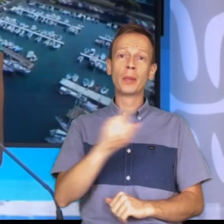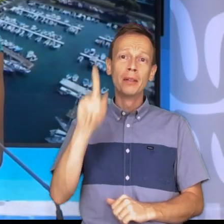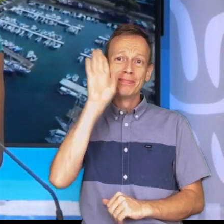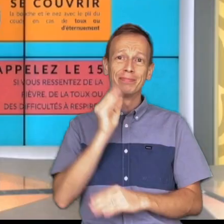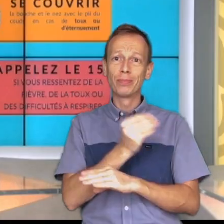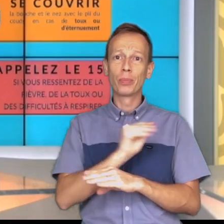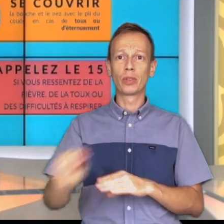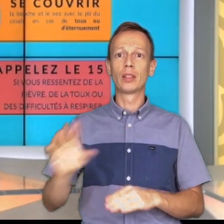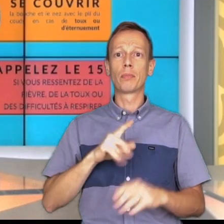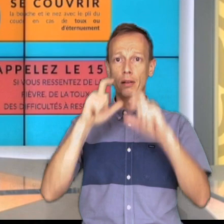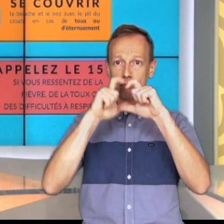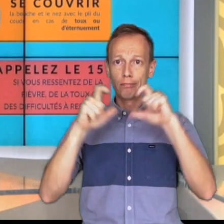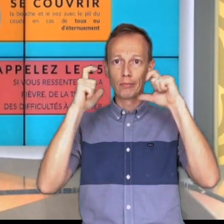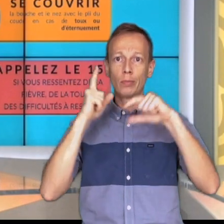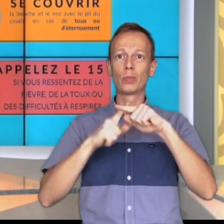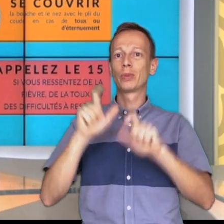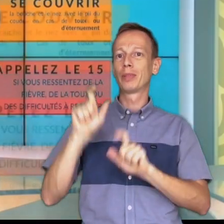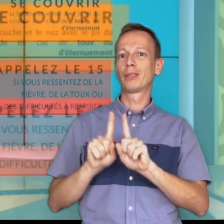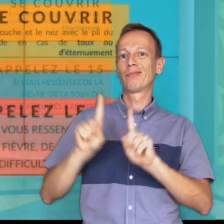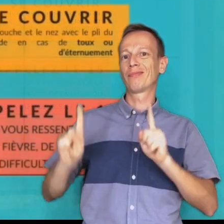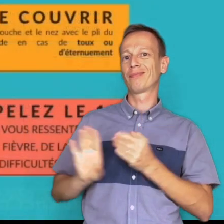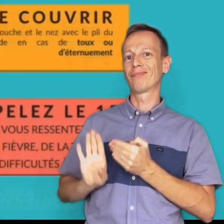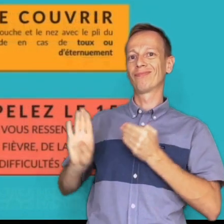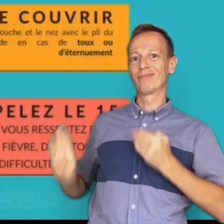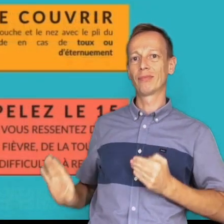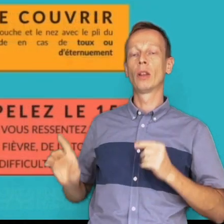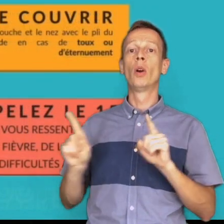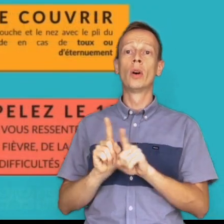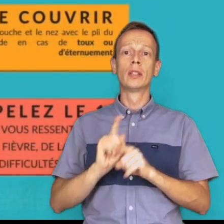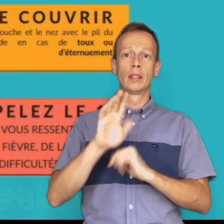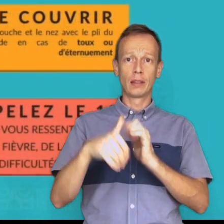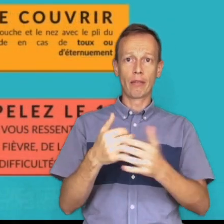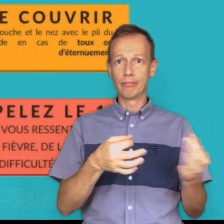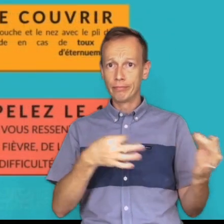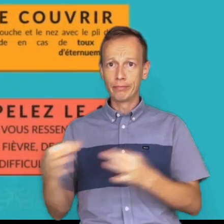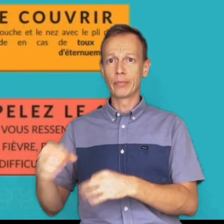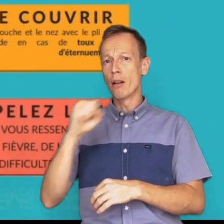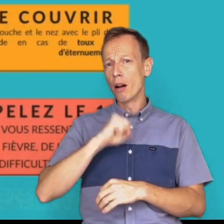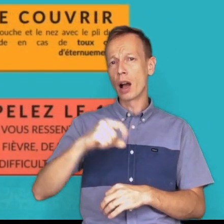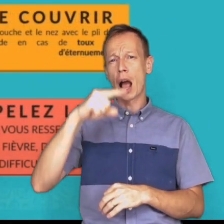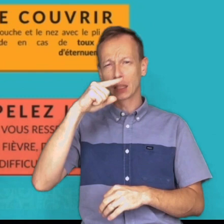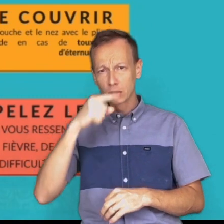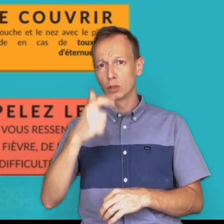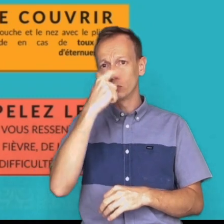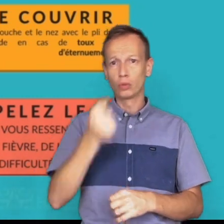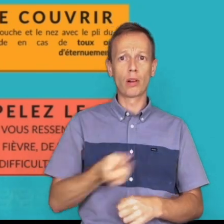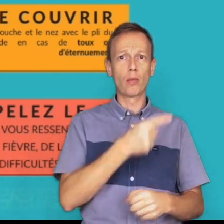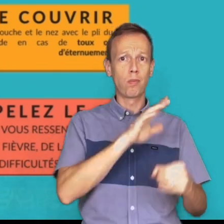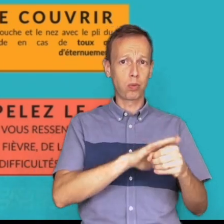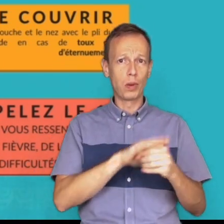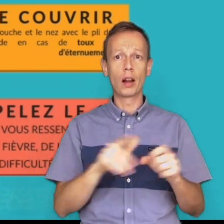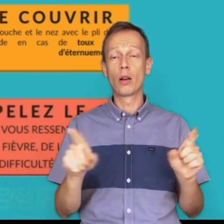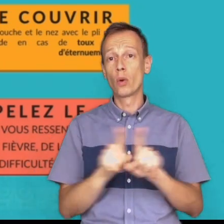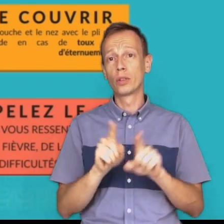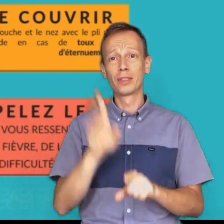protecteurs comme le port du masque et la distanciation physique. Lavez-vous régulièrement les mains, toussez, éternuez dans un mouchoir à usage unique et